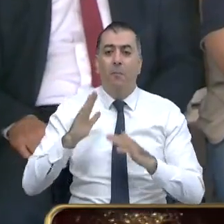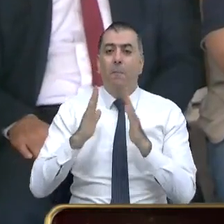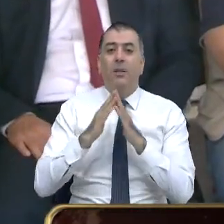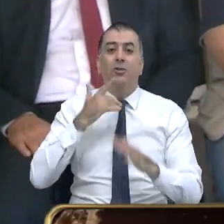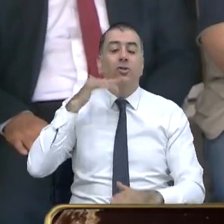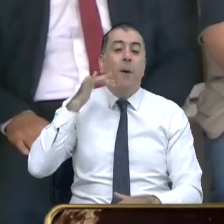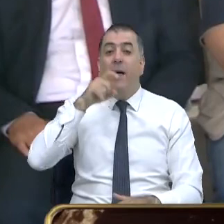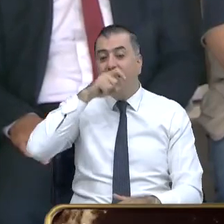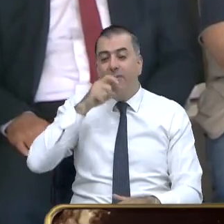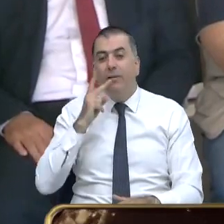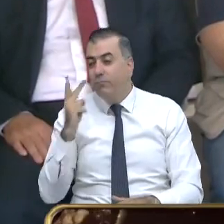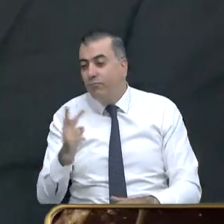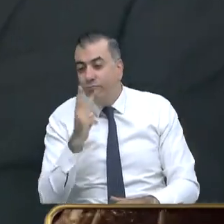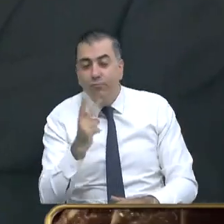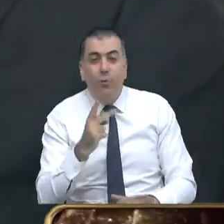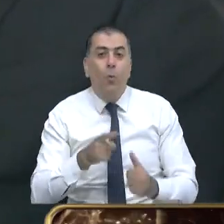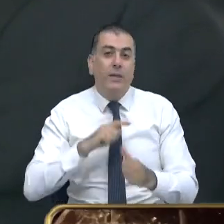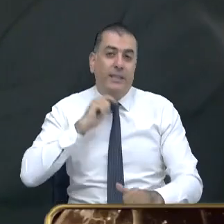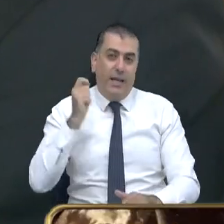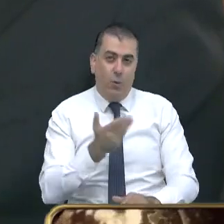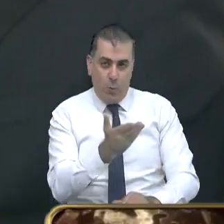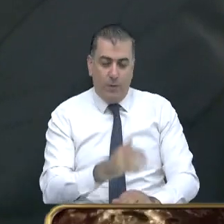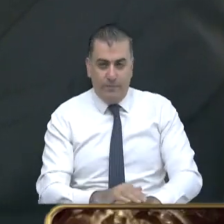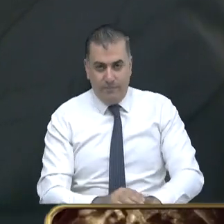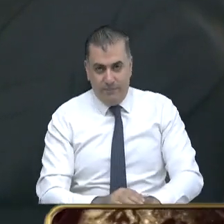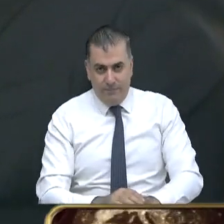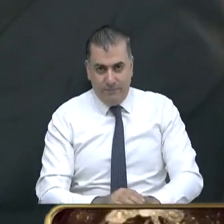مركز بناء المهارات في مركز شباب الطفيله